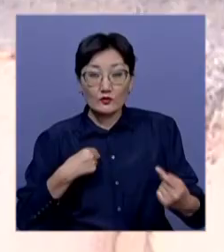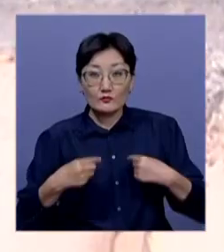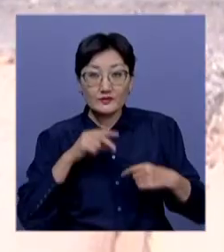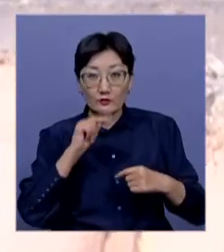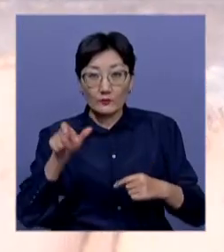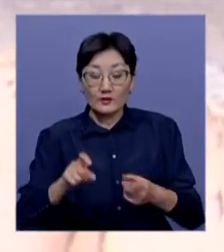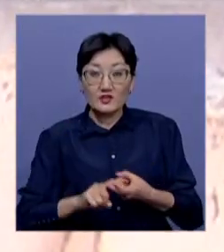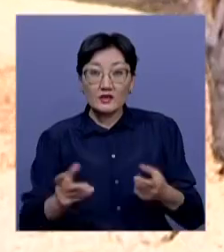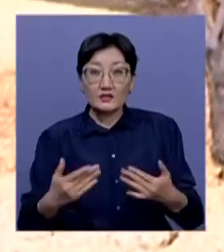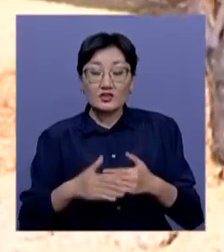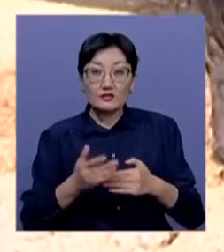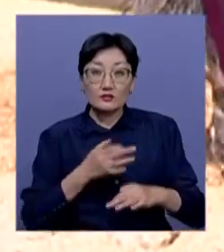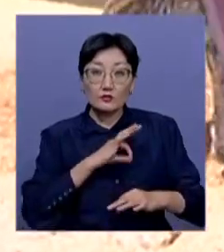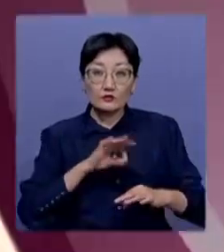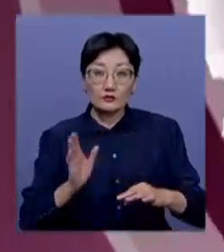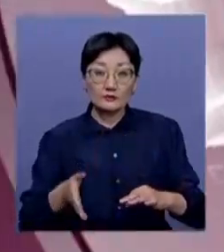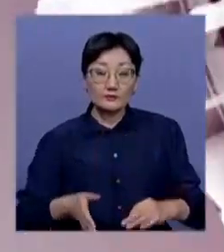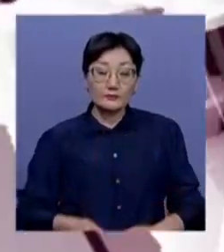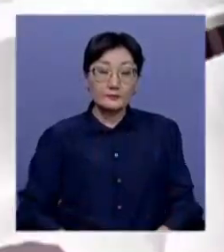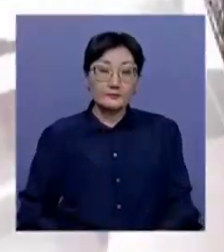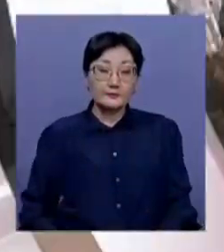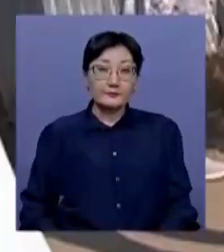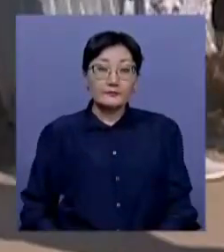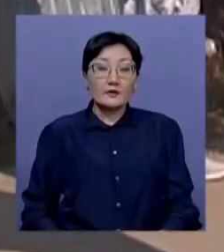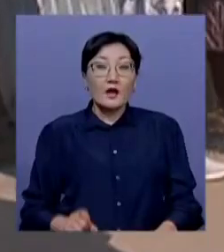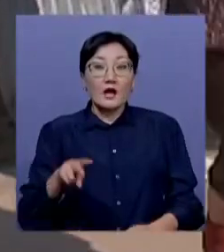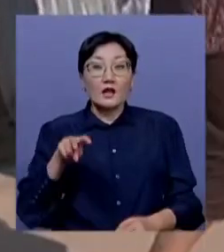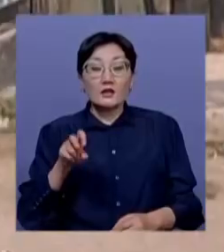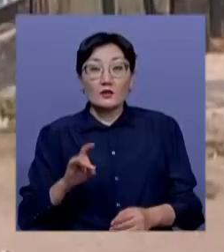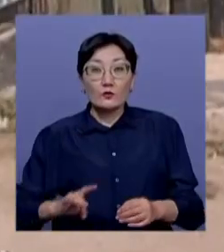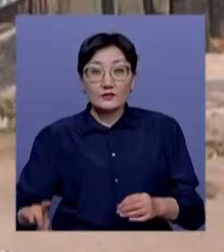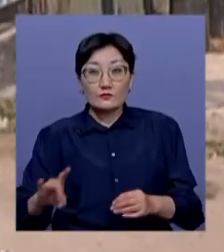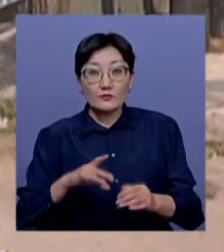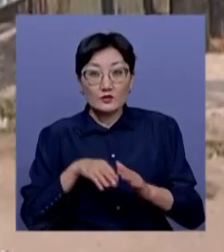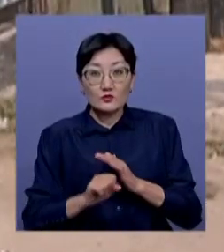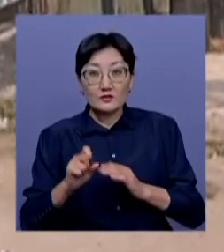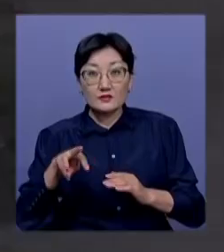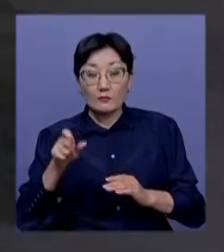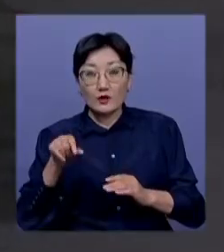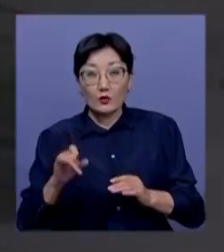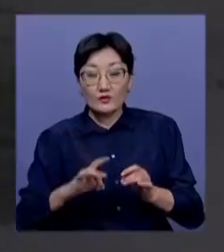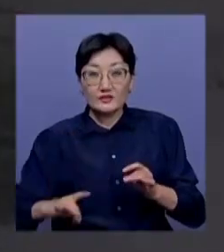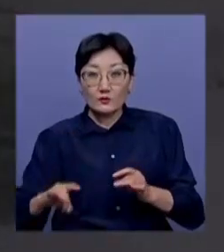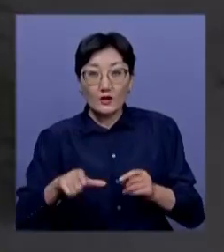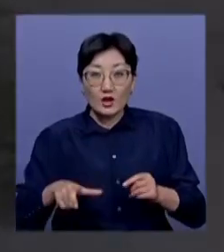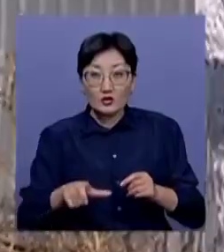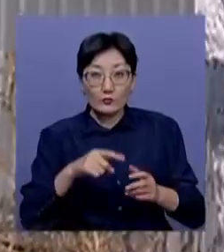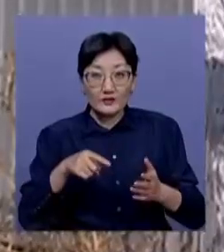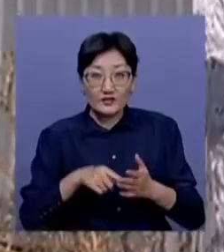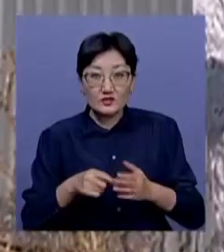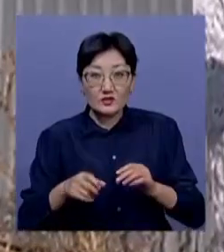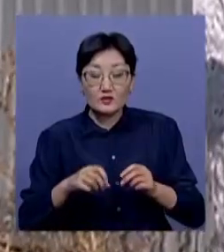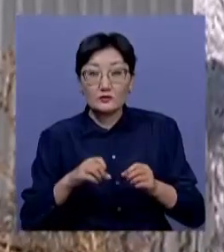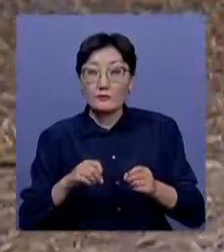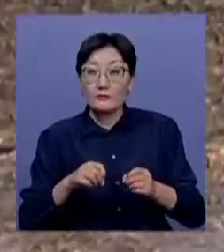күдіктіге қатысты қандай жаза қолданылады? Алатау ауданына қарасты Самғау ықшам ауданында жол мәселесі бітпейтін жорға